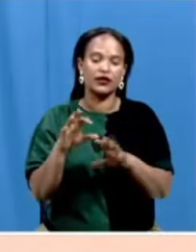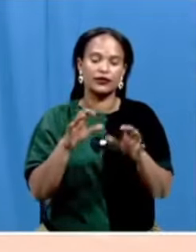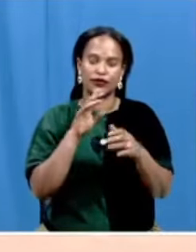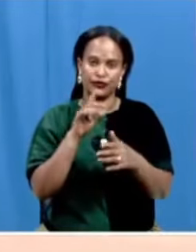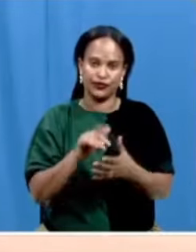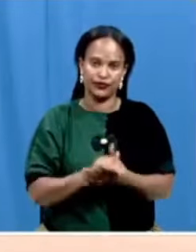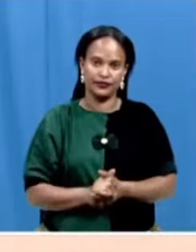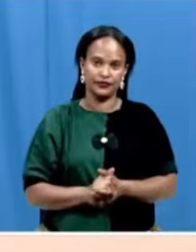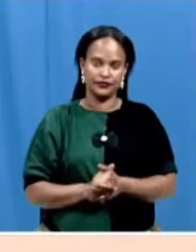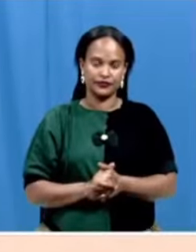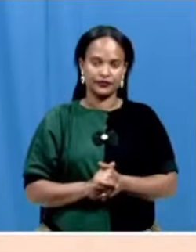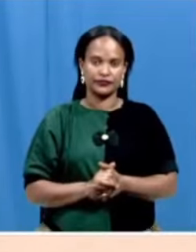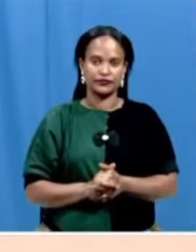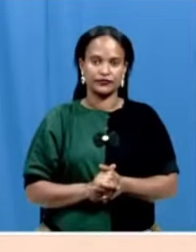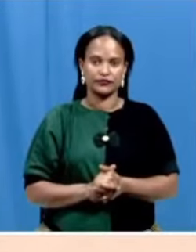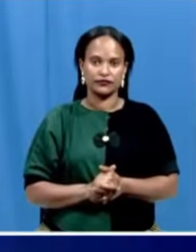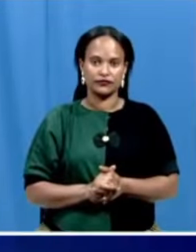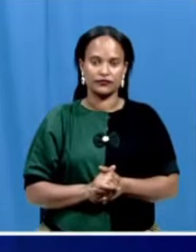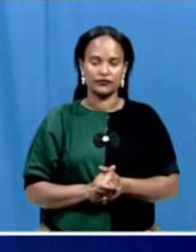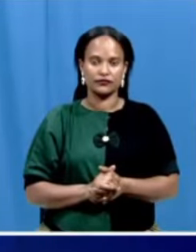እዩ።